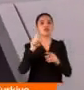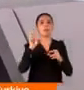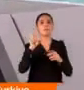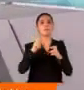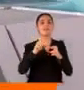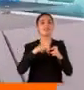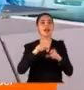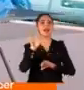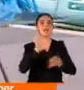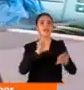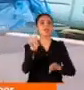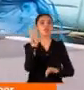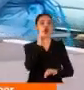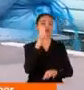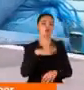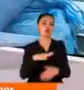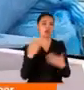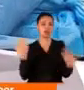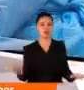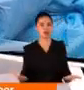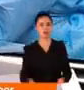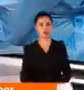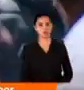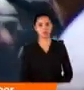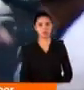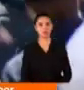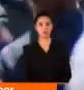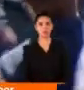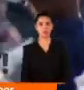yapılmış PCR testinin sonucu istenecek.